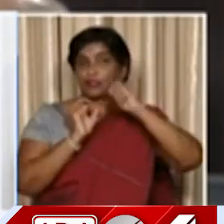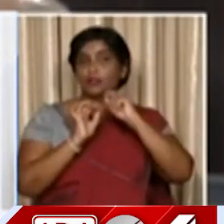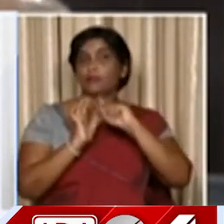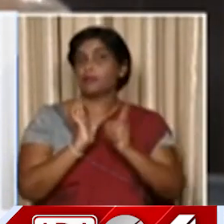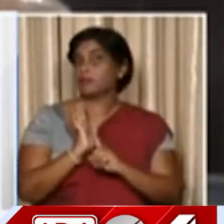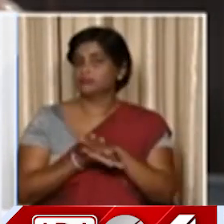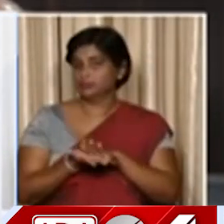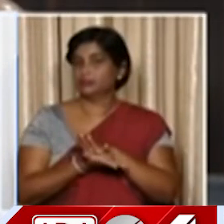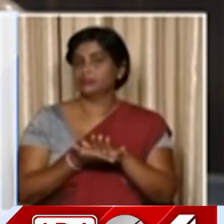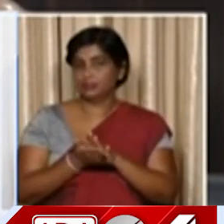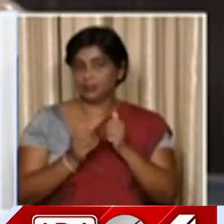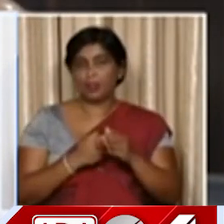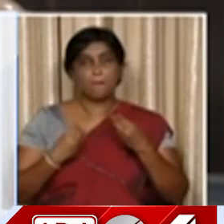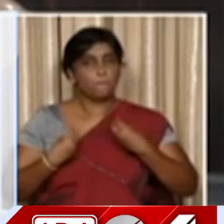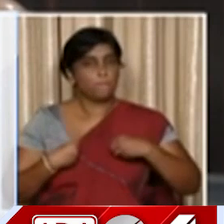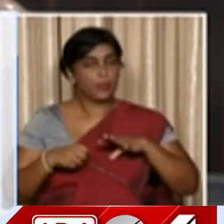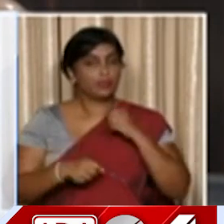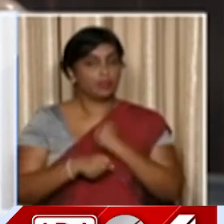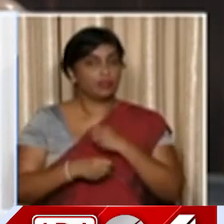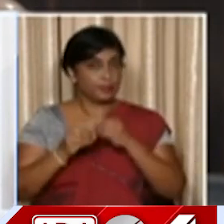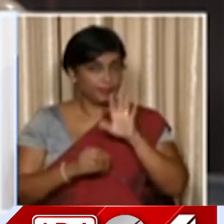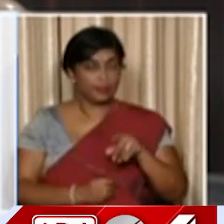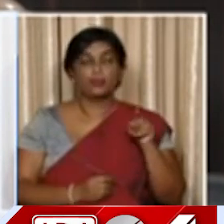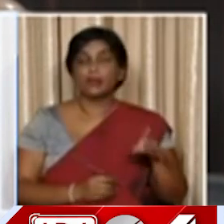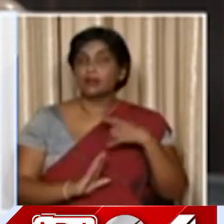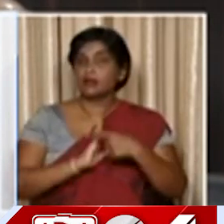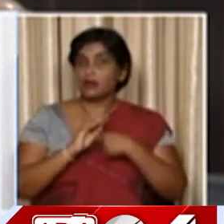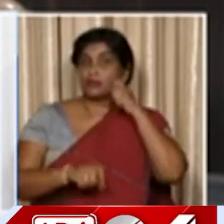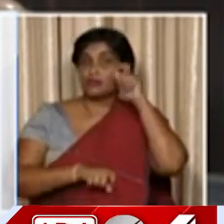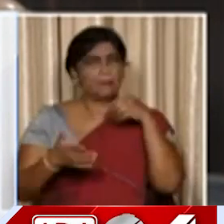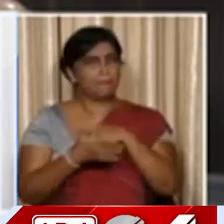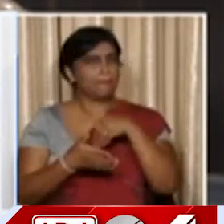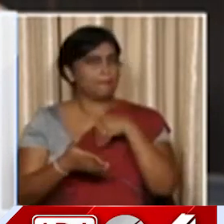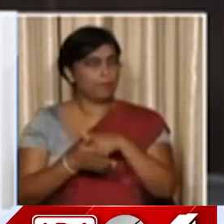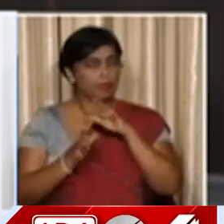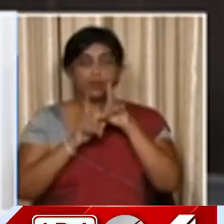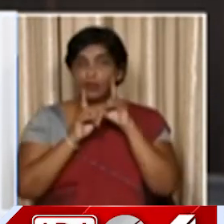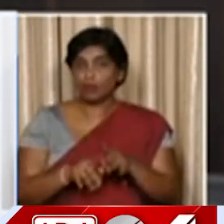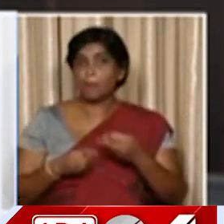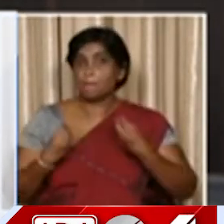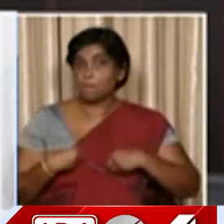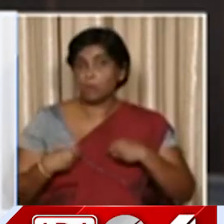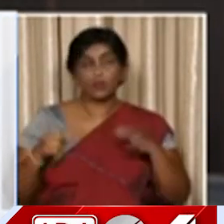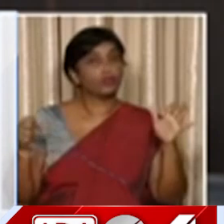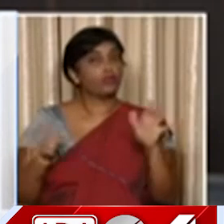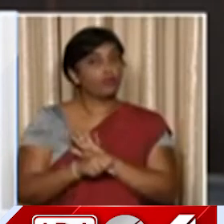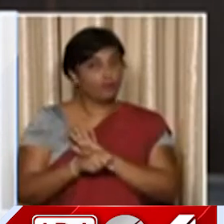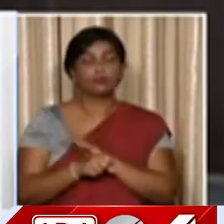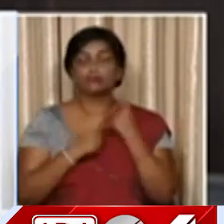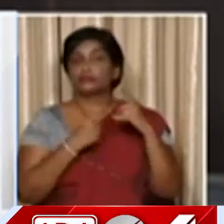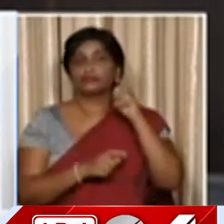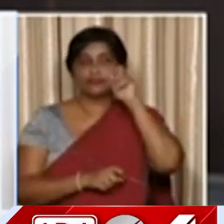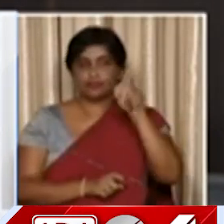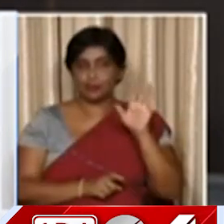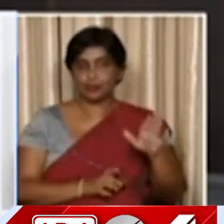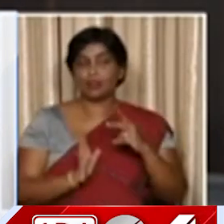මීට වඩා සැහැල්ලු වෙනවා. පාඩු ලබන රාජ්‍ය ව්‍යවසායන් නිසා රටේ ජනතාව පීඩා විඳිනවා. ඒවැය පාඩුව සම්පූර්ණයෙන්ම දරන ජනතාව.